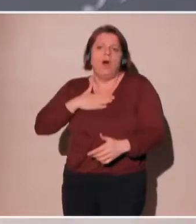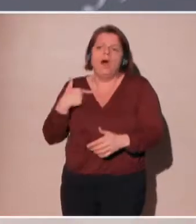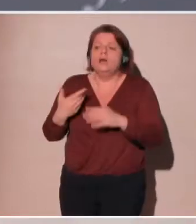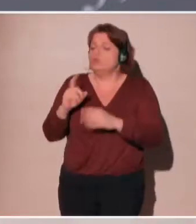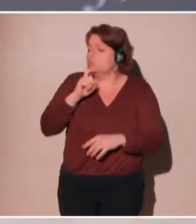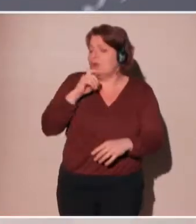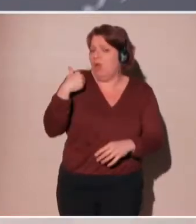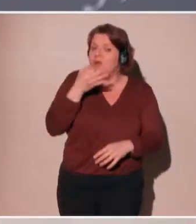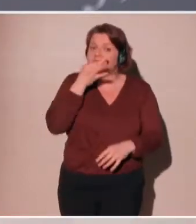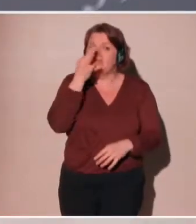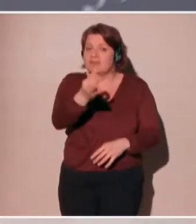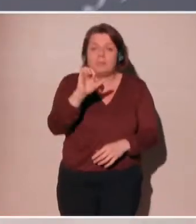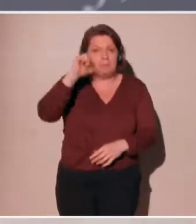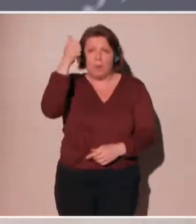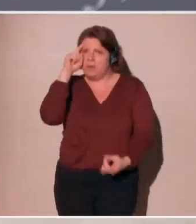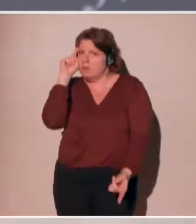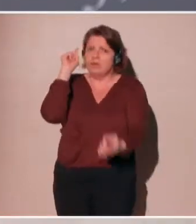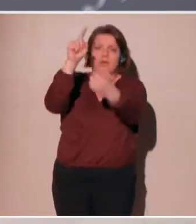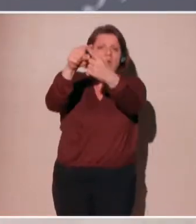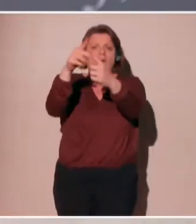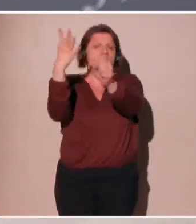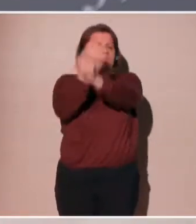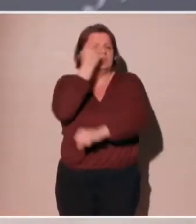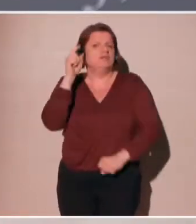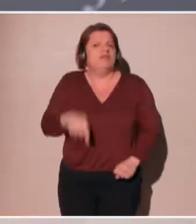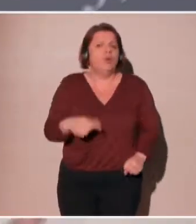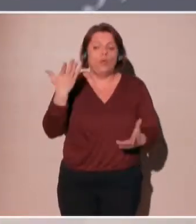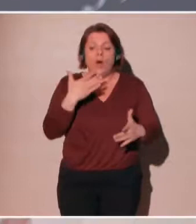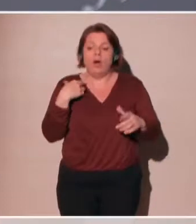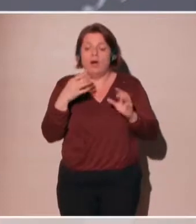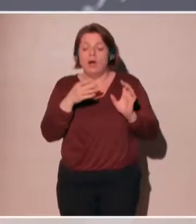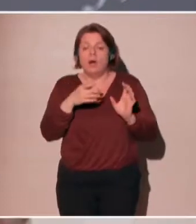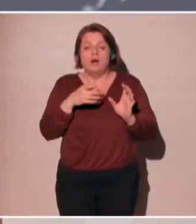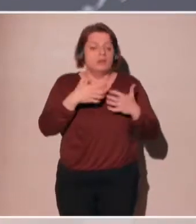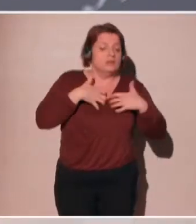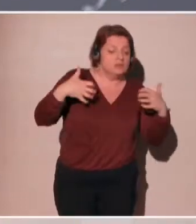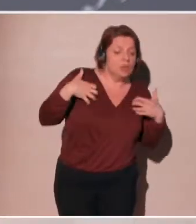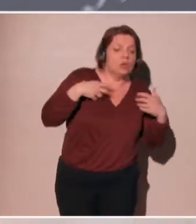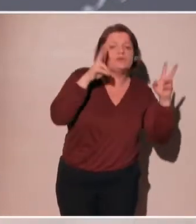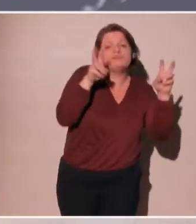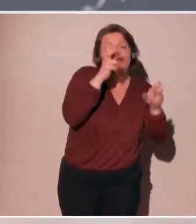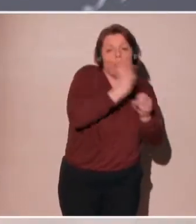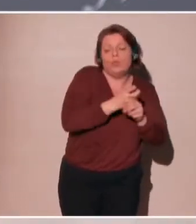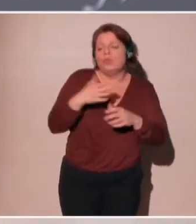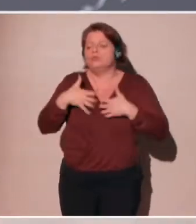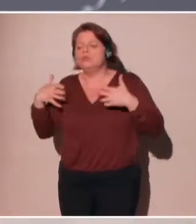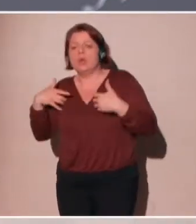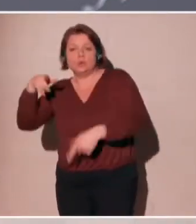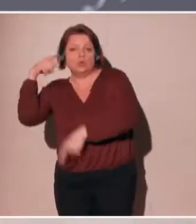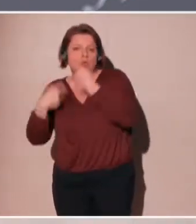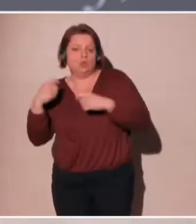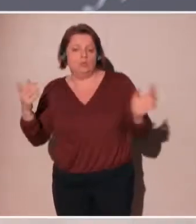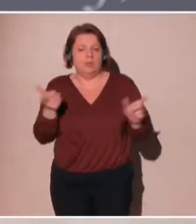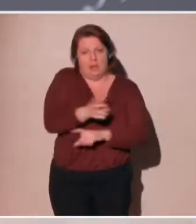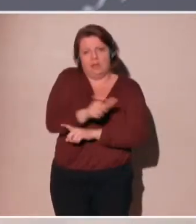évoqué tout à l'heure, c'est les interactions qu'il peut y avoir entre les sciences dures, disons, et les sciences souples. Et puis, un